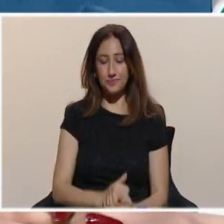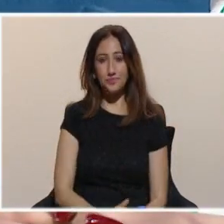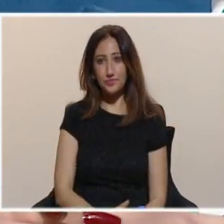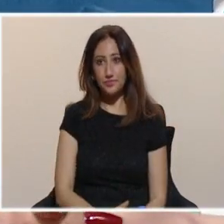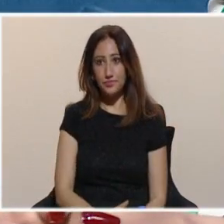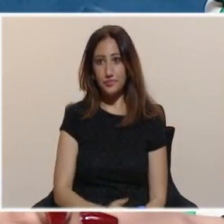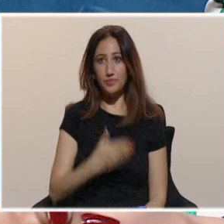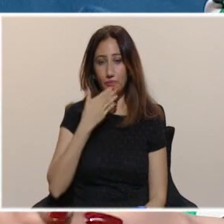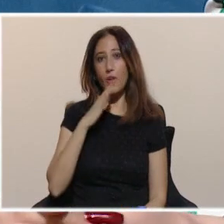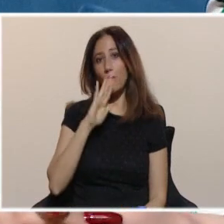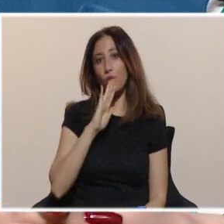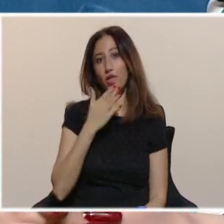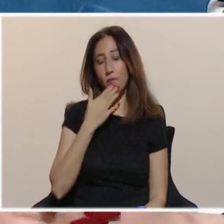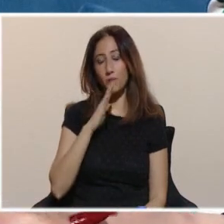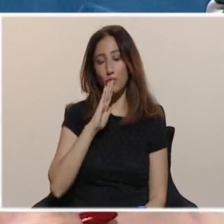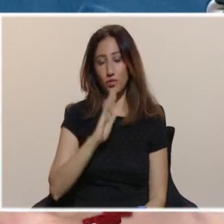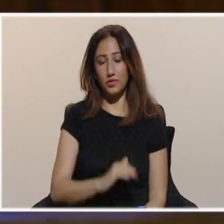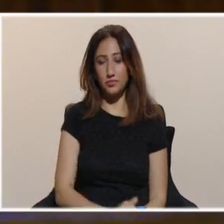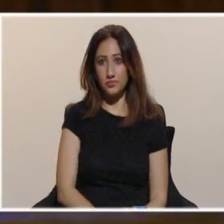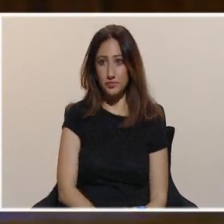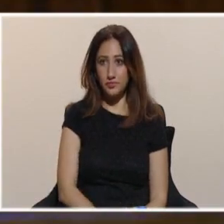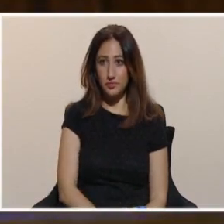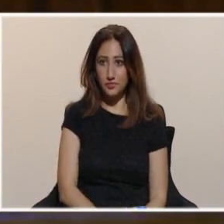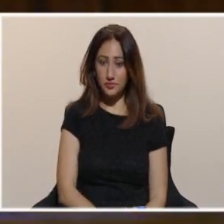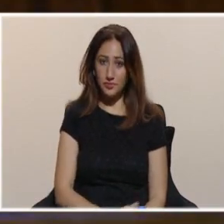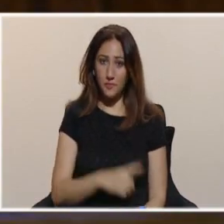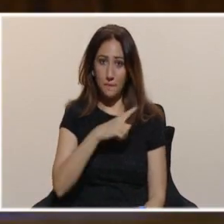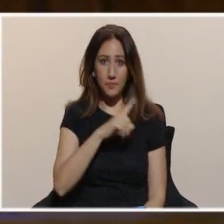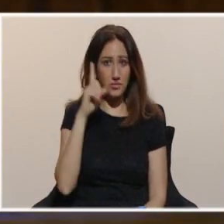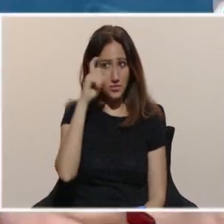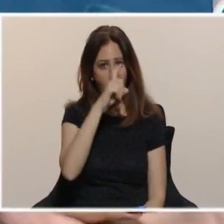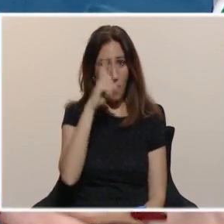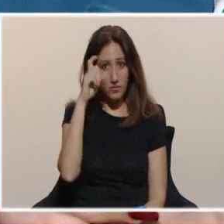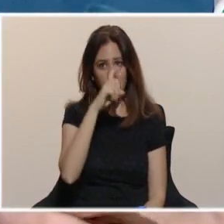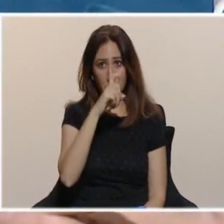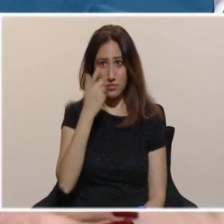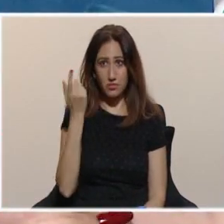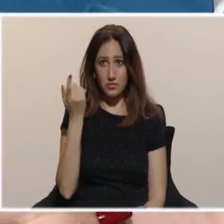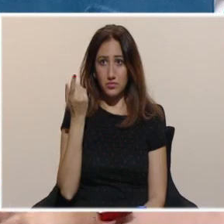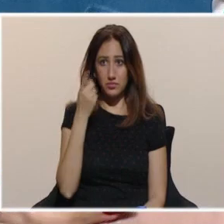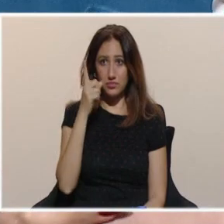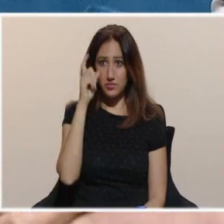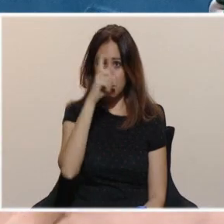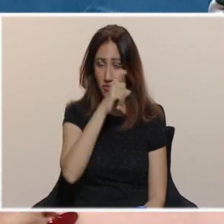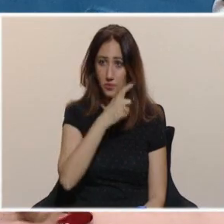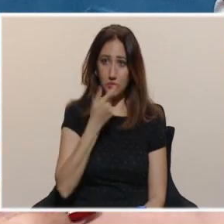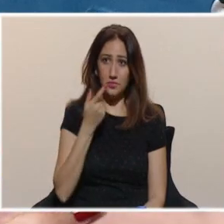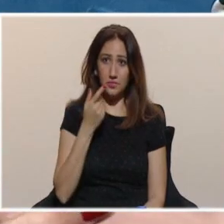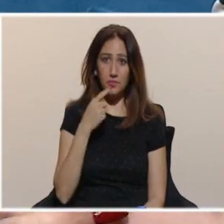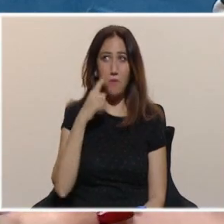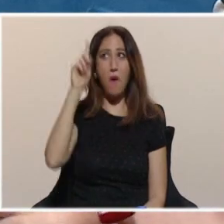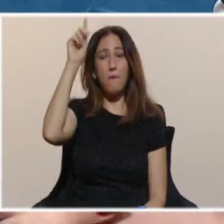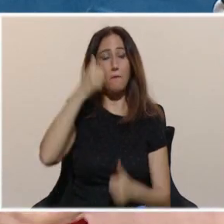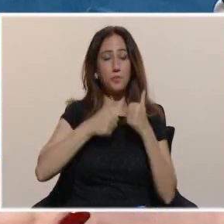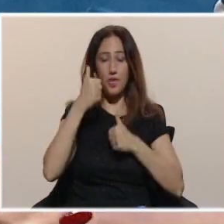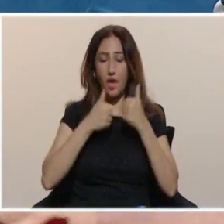قوي، بس الحمد لله. تتعاملي ازاي مع الوجع ده كله؟ اللي ربنا بيحبه بيبتليه